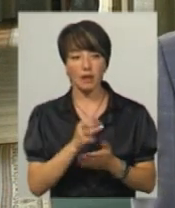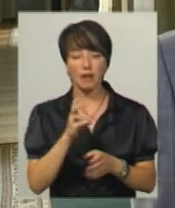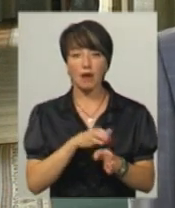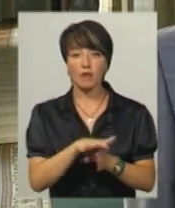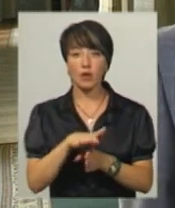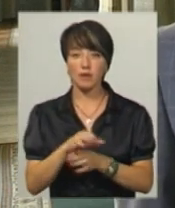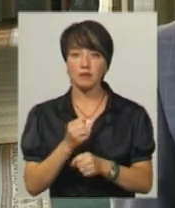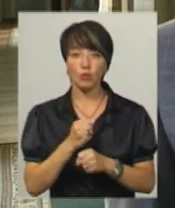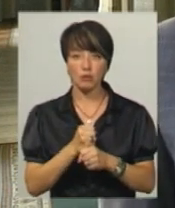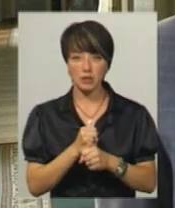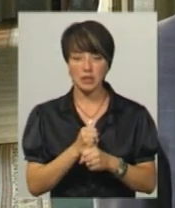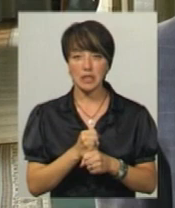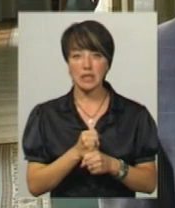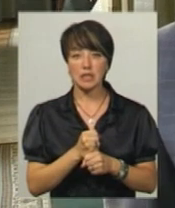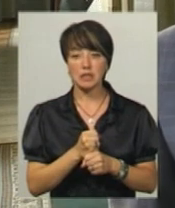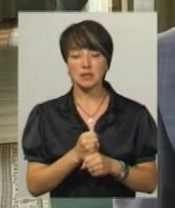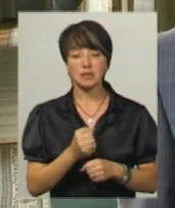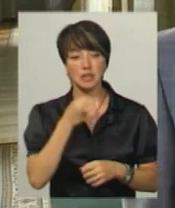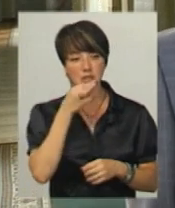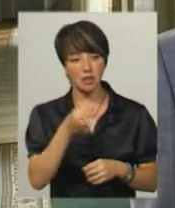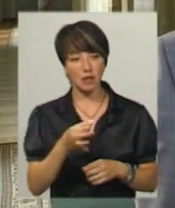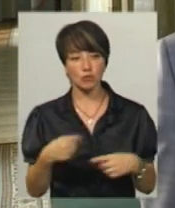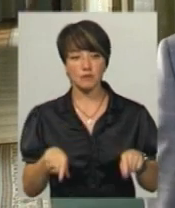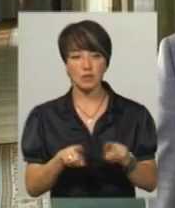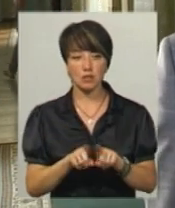виконавця робіт. Зазначу все ж таки, що